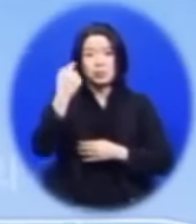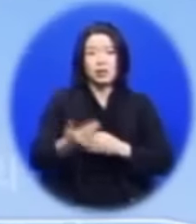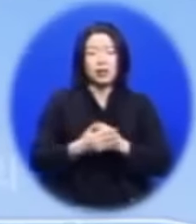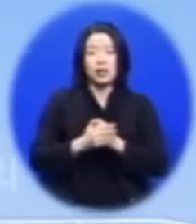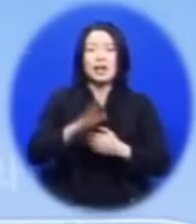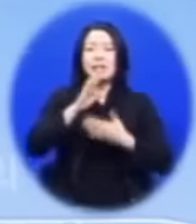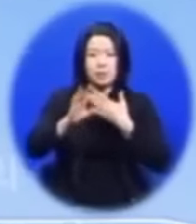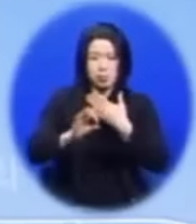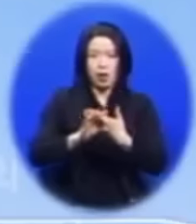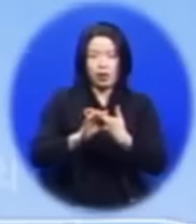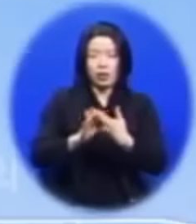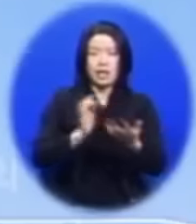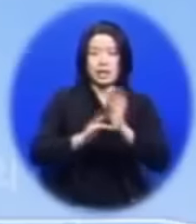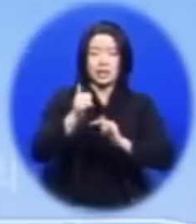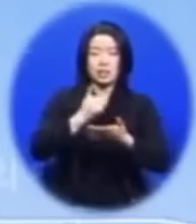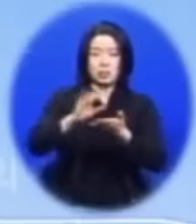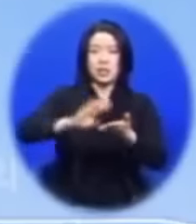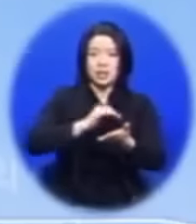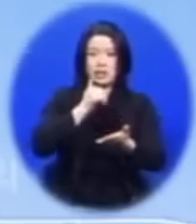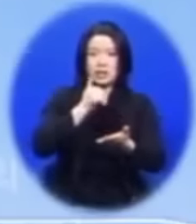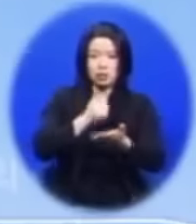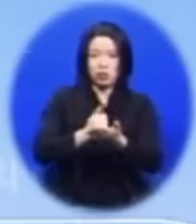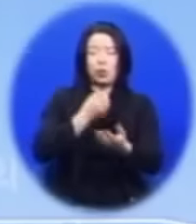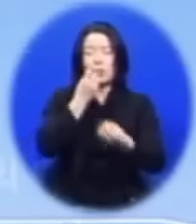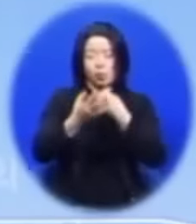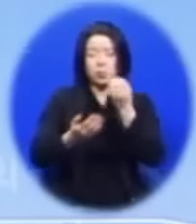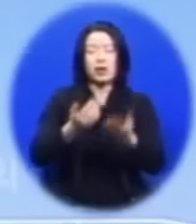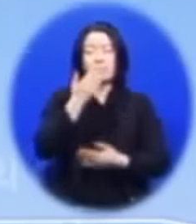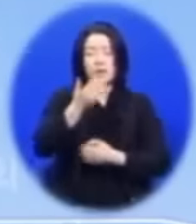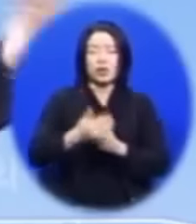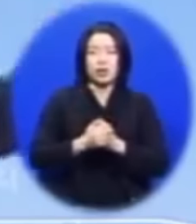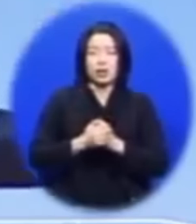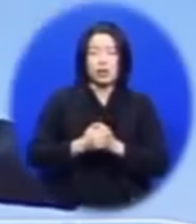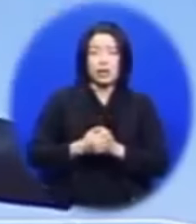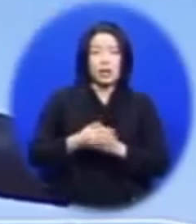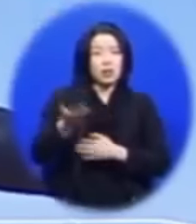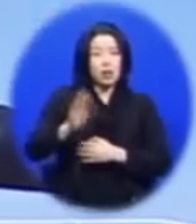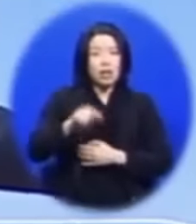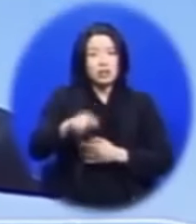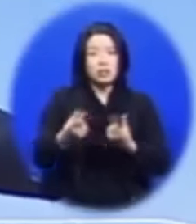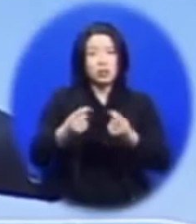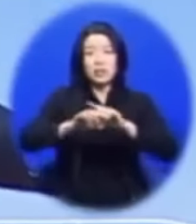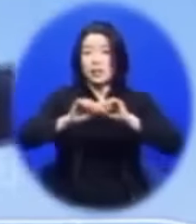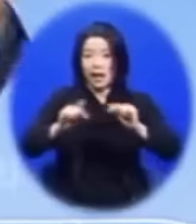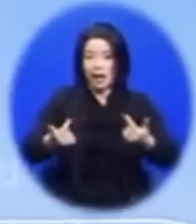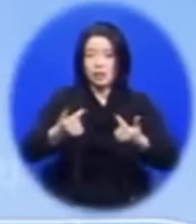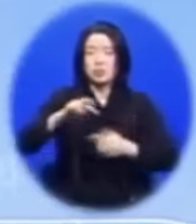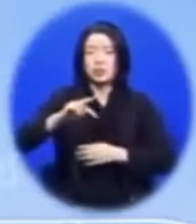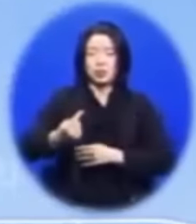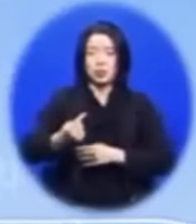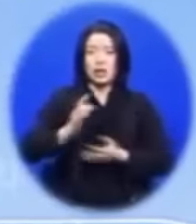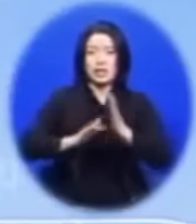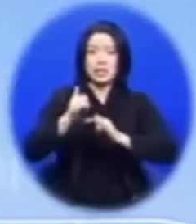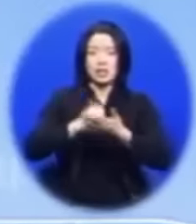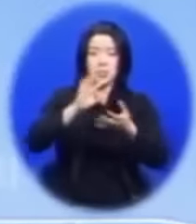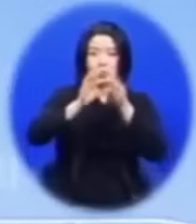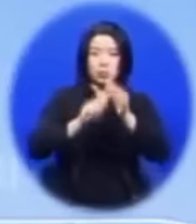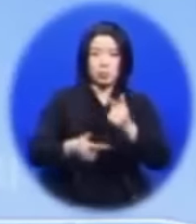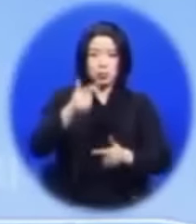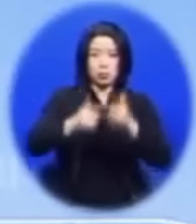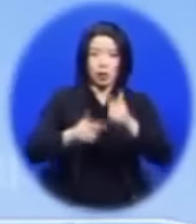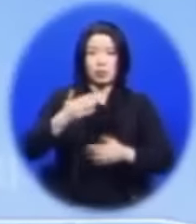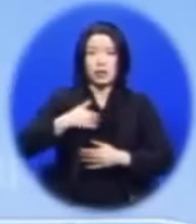그러면 예수님이 그리스도라고 고백하는 거예요 그런데 그렇지도 않으면서 예수님 포도나 무고 나는